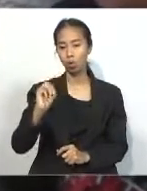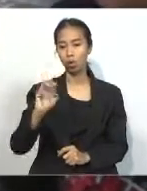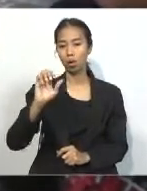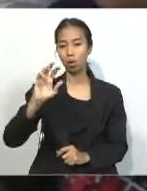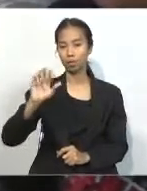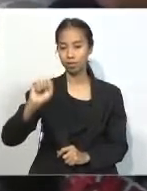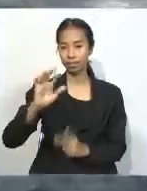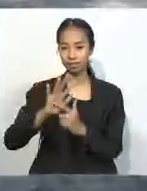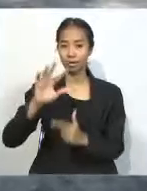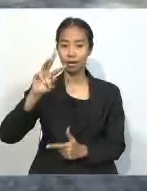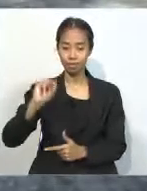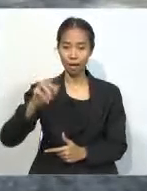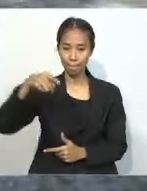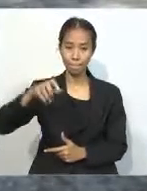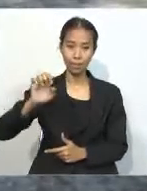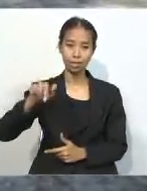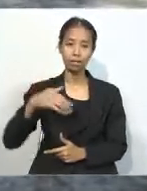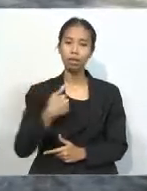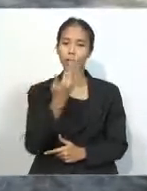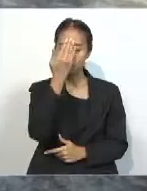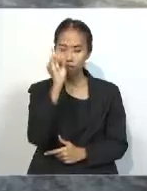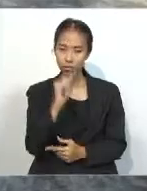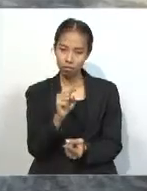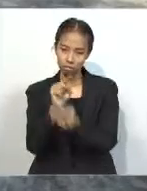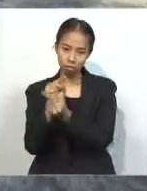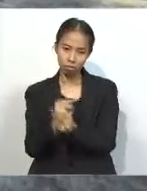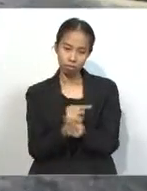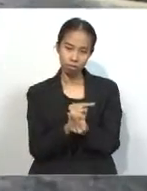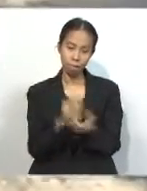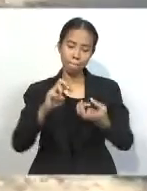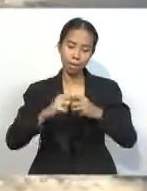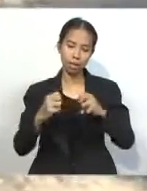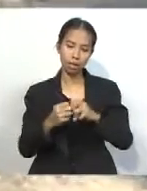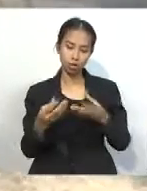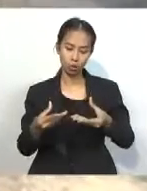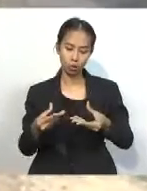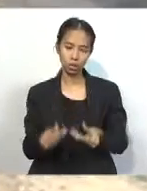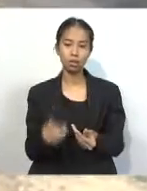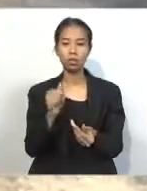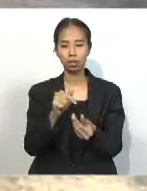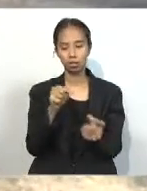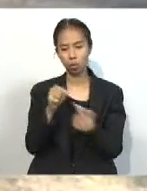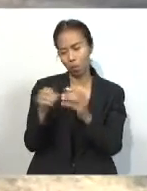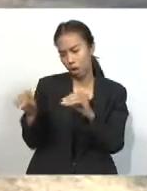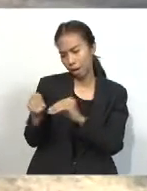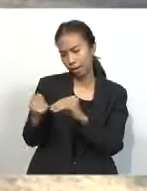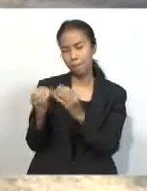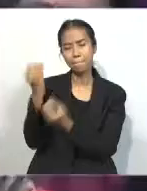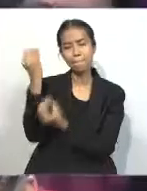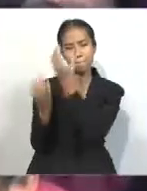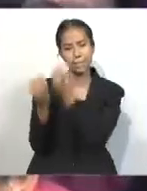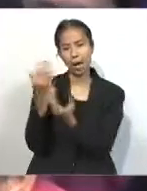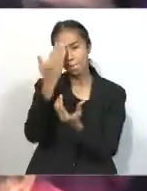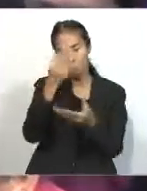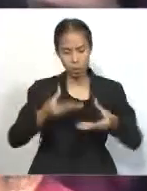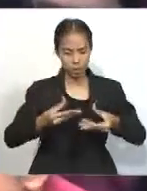ข้อร้องเรียนจากประชาชนค่ะหลังพบว่าส่วนใหญ่มีปัญหาเรื่องของที่ดินทำกินภายในเขตอุทยานที่ไม่มีกฎหมายรอง